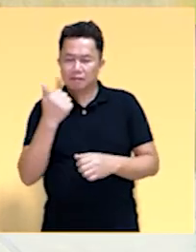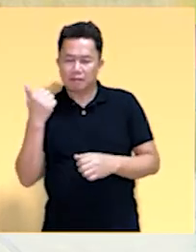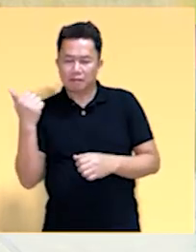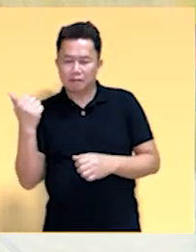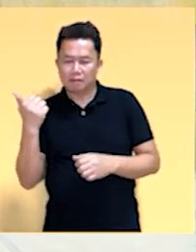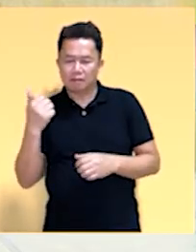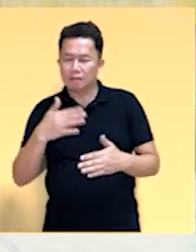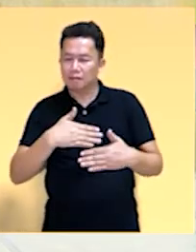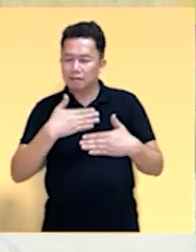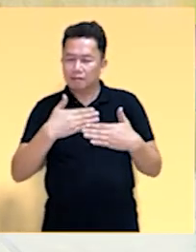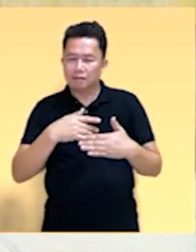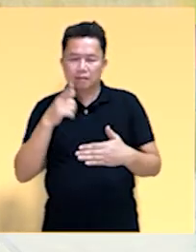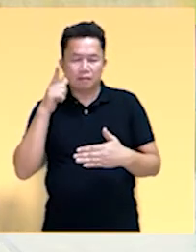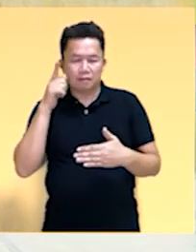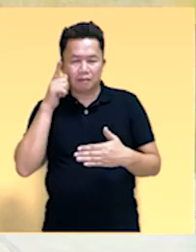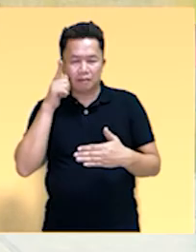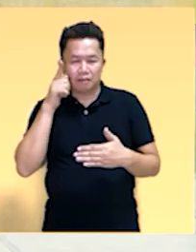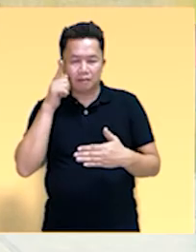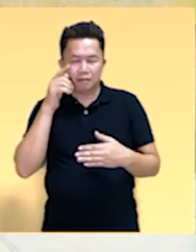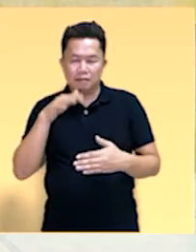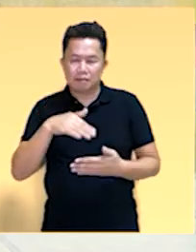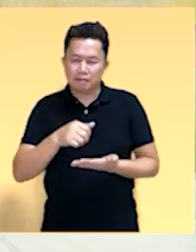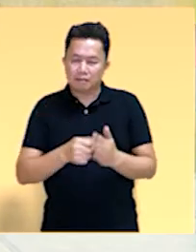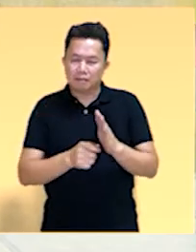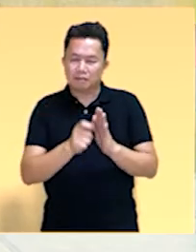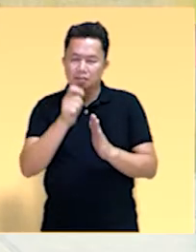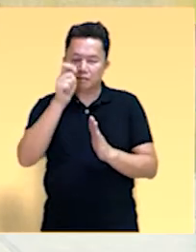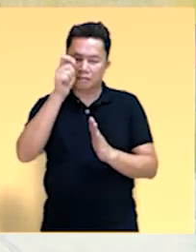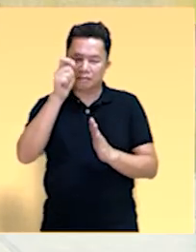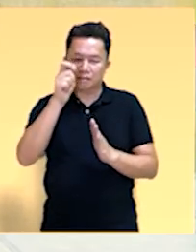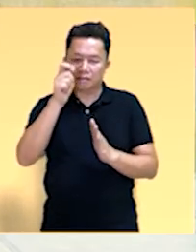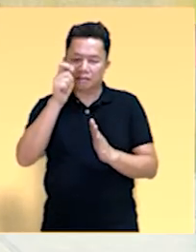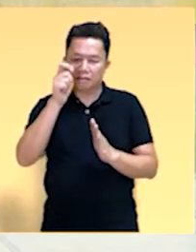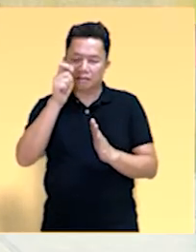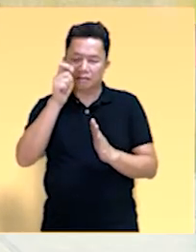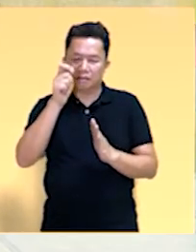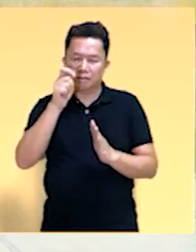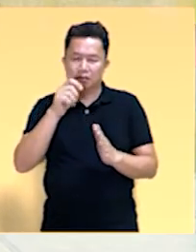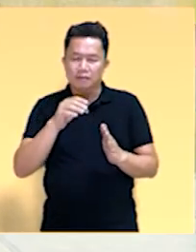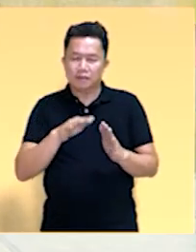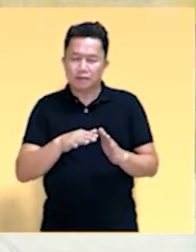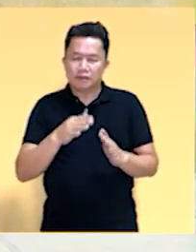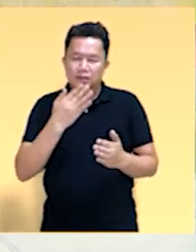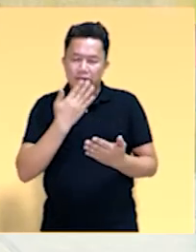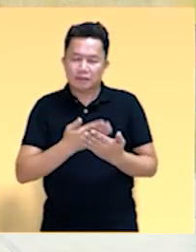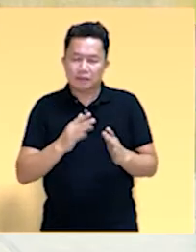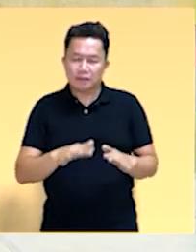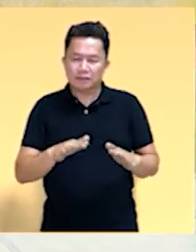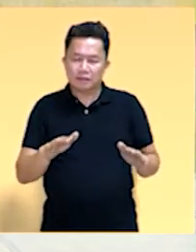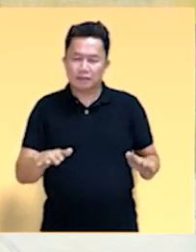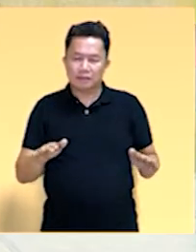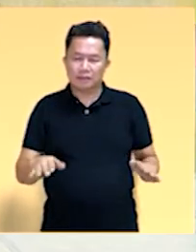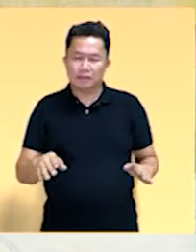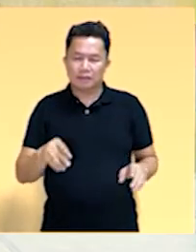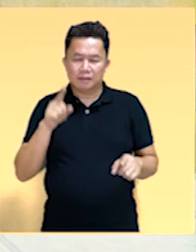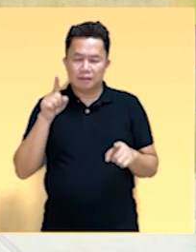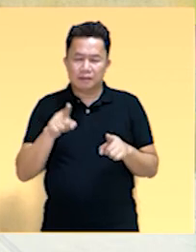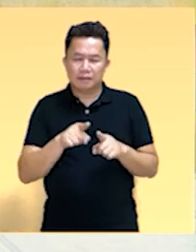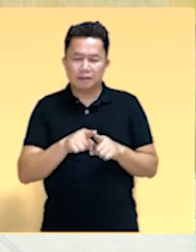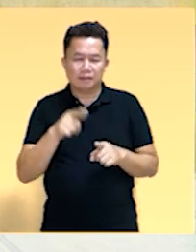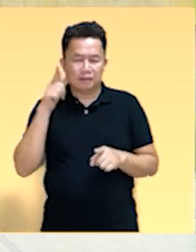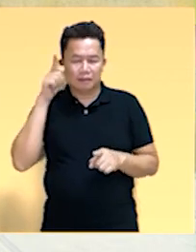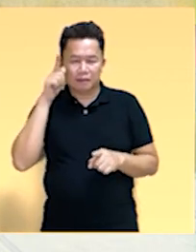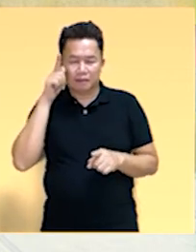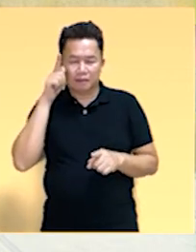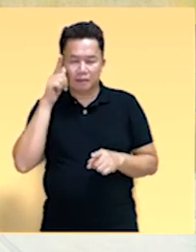iba. Natutuwa ako at lumaki kang mabuting bata at kapatid, Lina. Kuya Lino, ganun ka rin